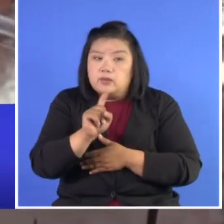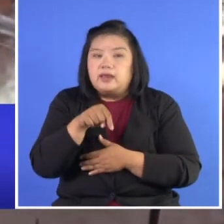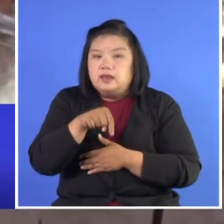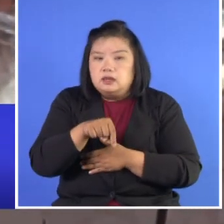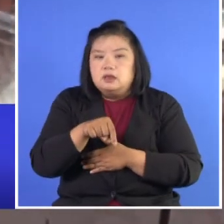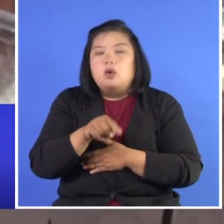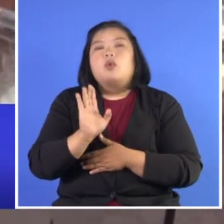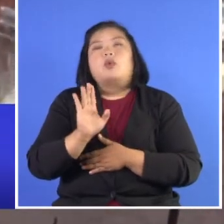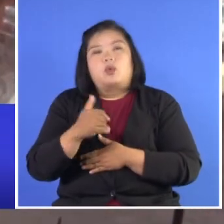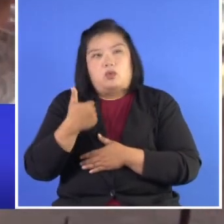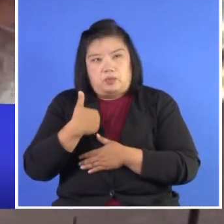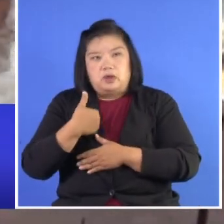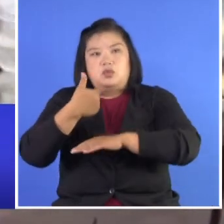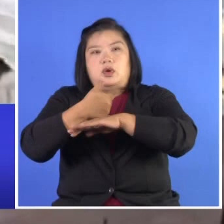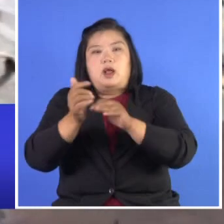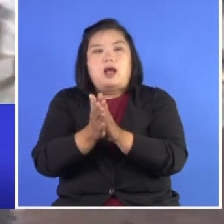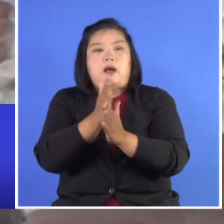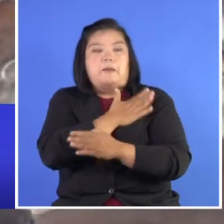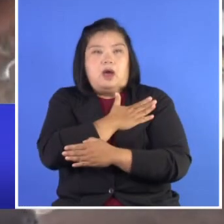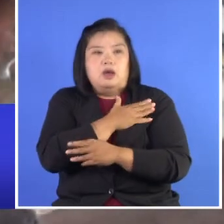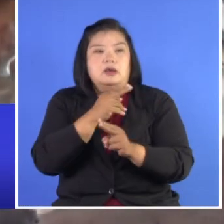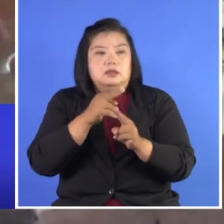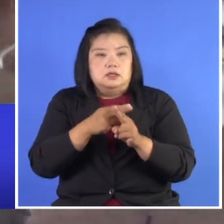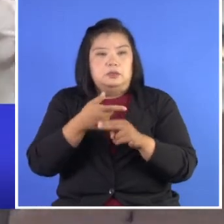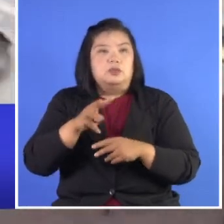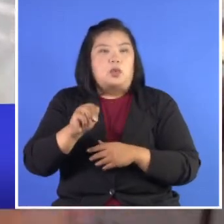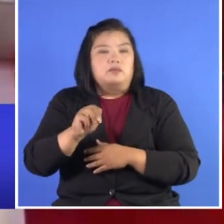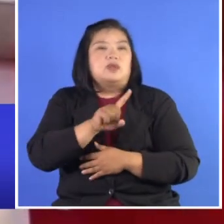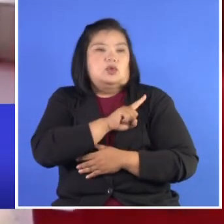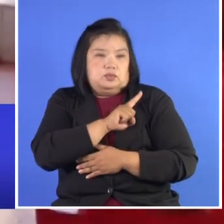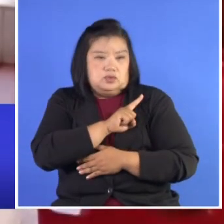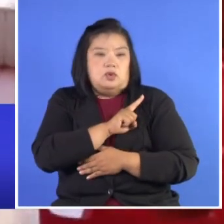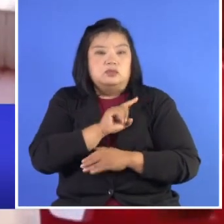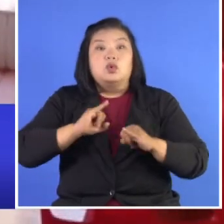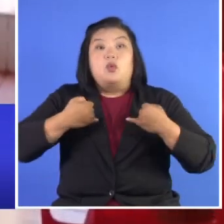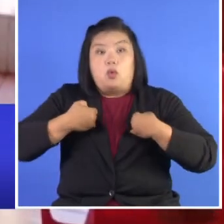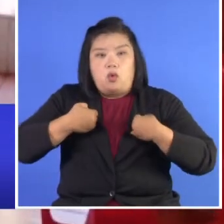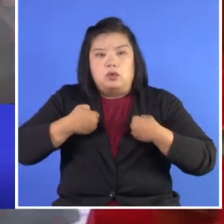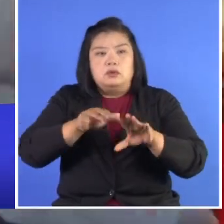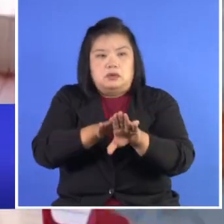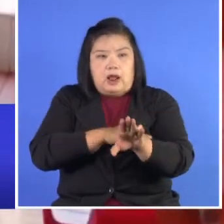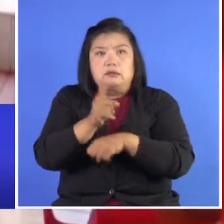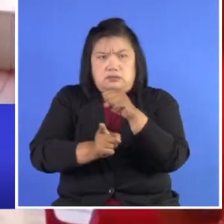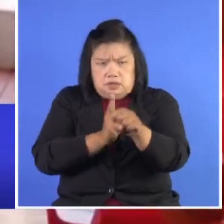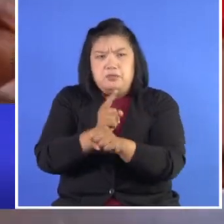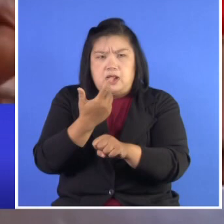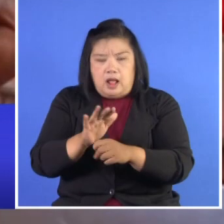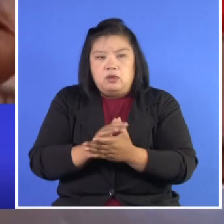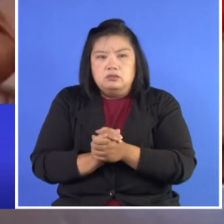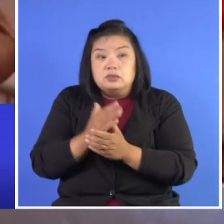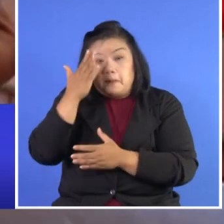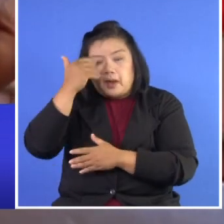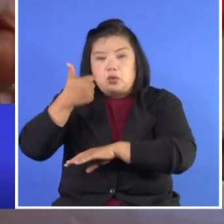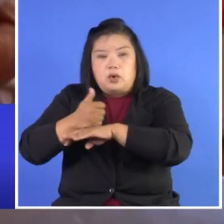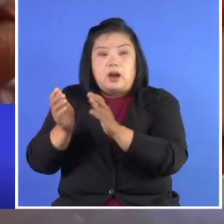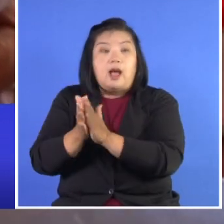จ้าคณะตำบลโพรงมะเดื่อพระครูปฐมธรรมรักษ์ที่ตั้งขายมาประมาณ1ปีแล้วคืออย่างนี้เจ้าอาวาสเขาลองทำไอศครีมเนี่ยเพื่อ